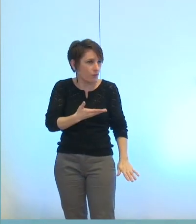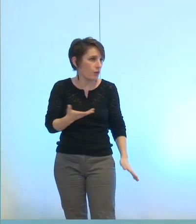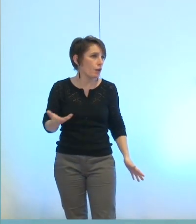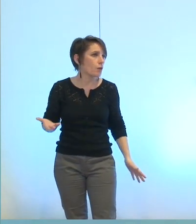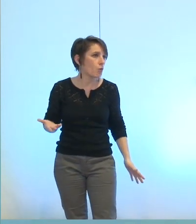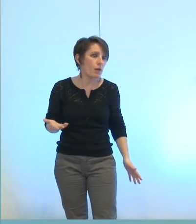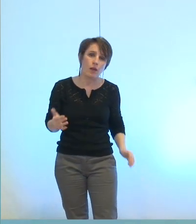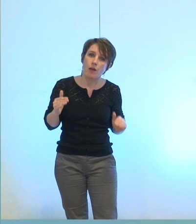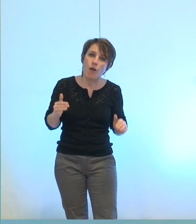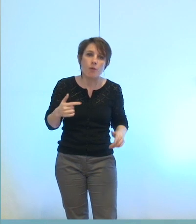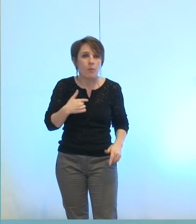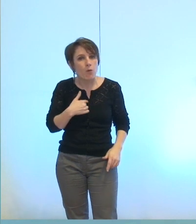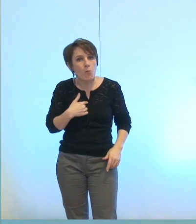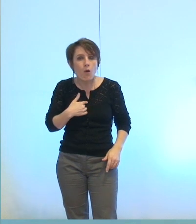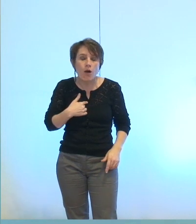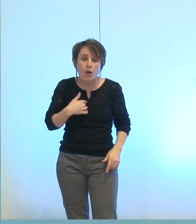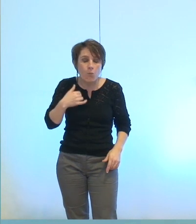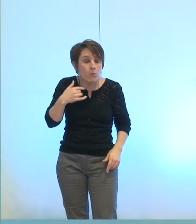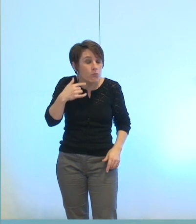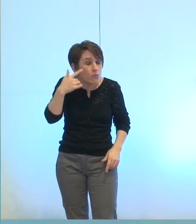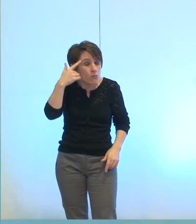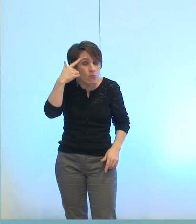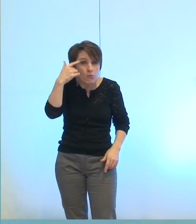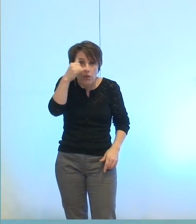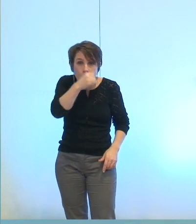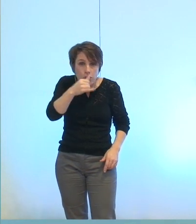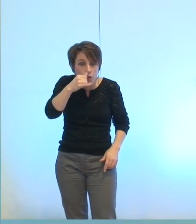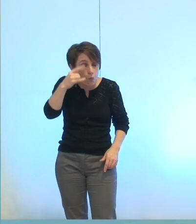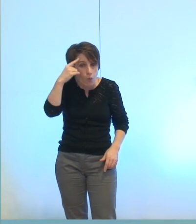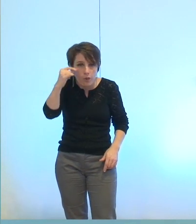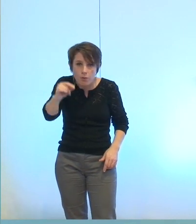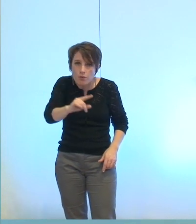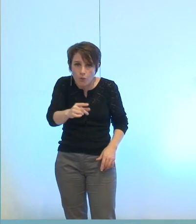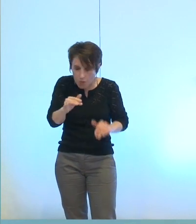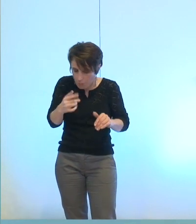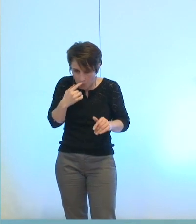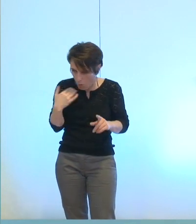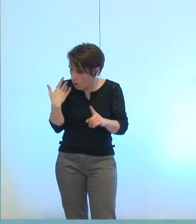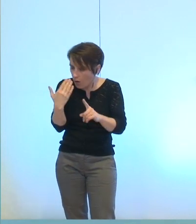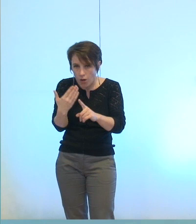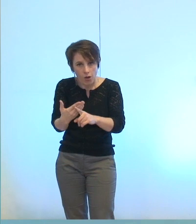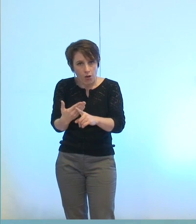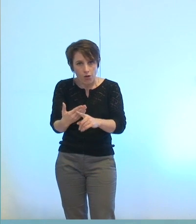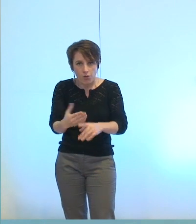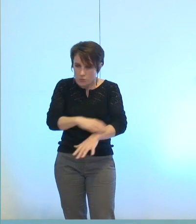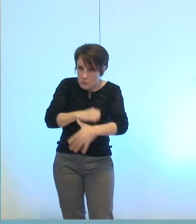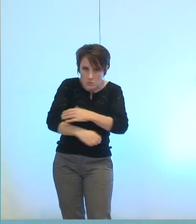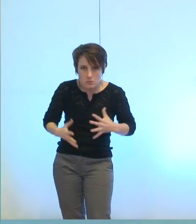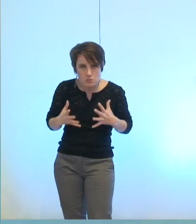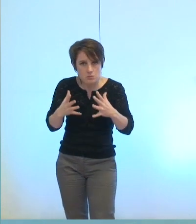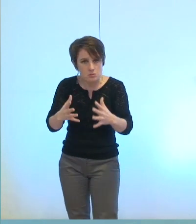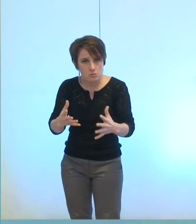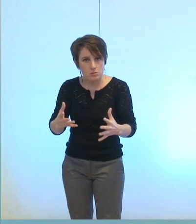mais ne poussons pas trop loin cette espèce de donné là pour ce qui me concerne